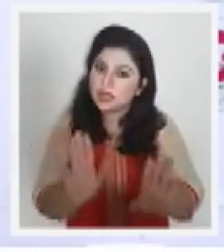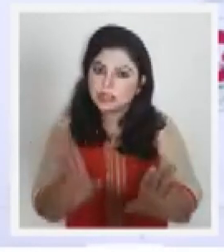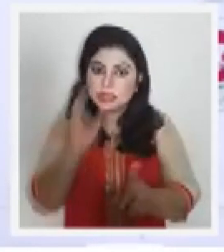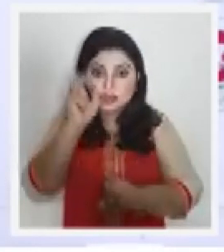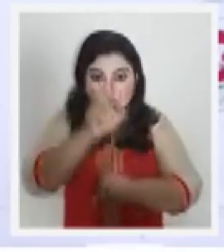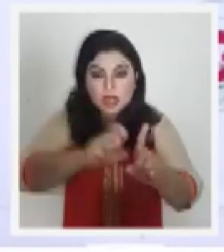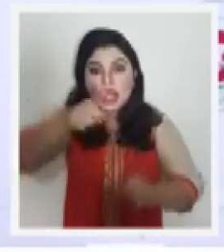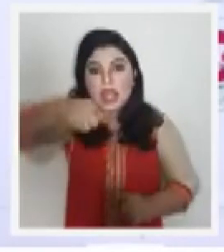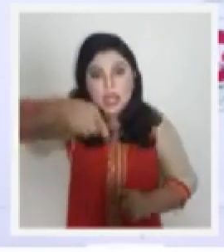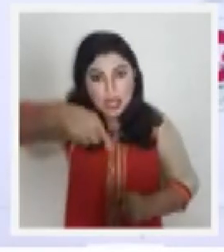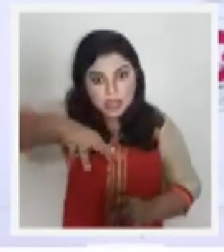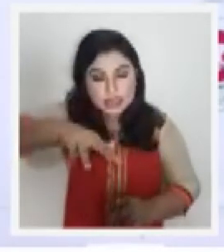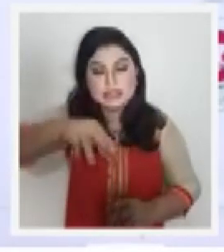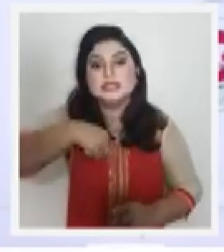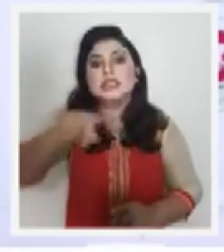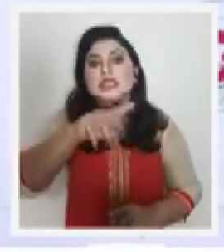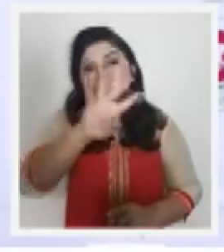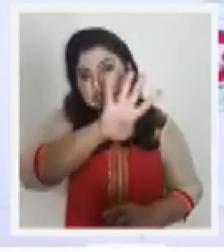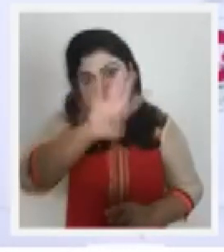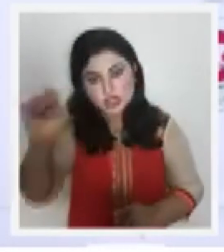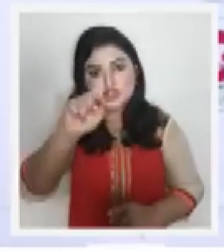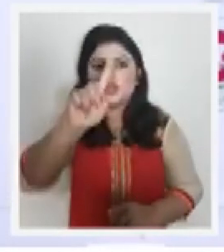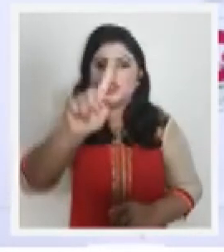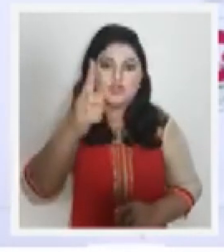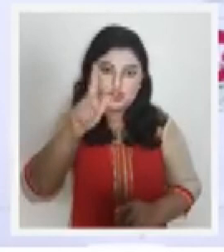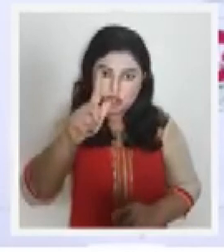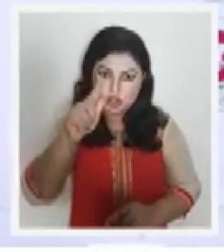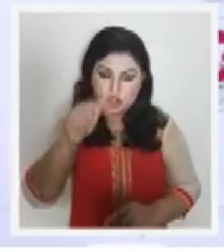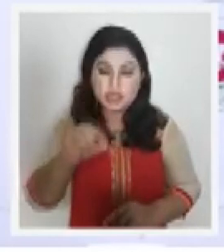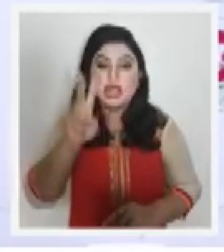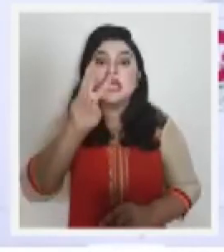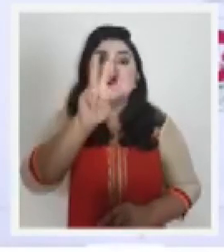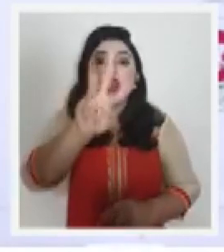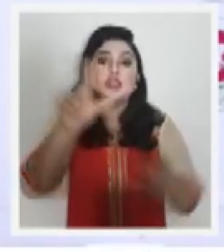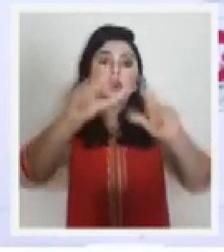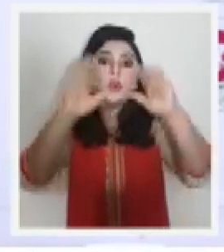24 ঘন্টায় স্ক্রিনিং কার্যক্রম চালু আছে এবং স্ক্রিনিং করা হয়েছে